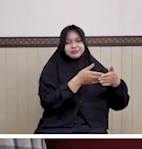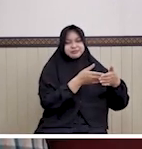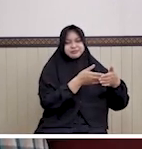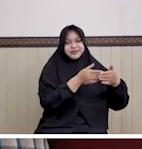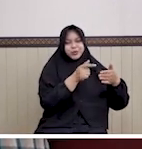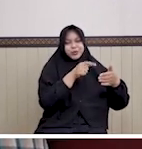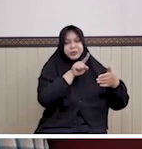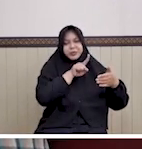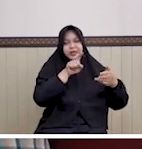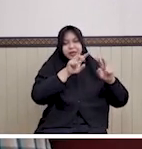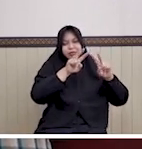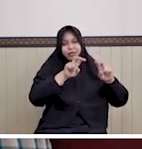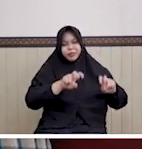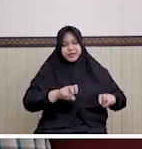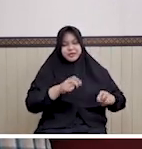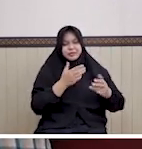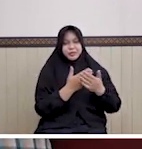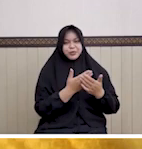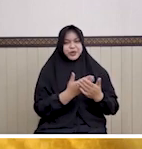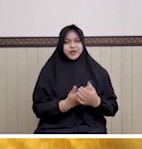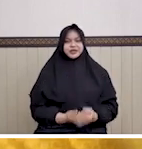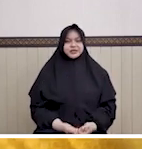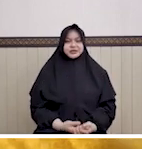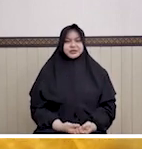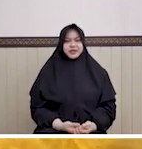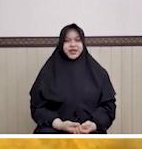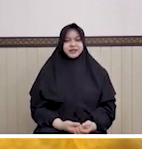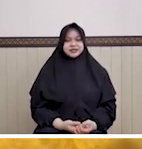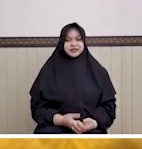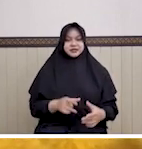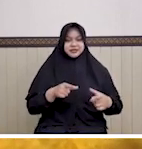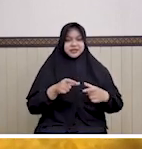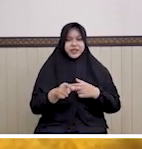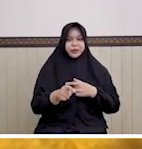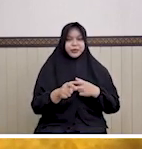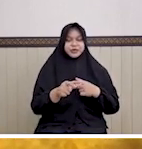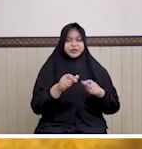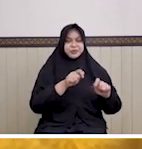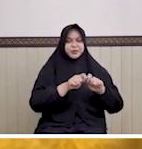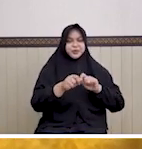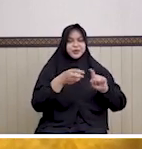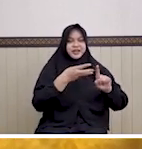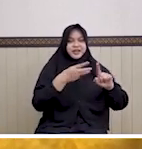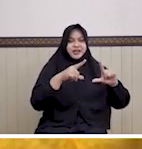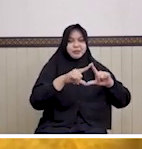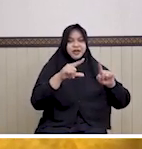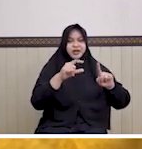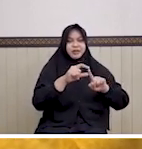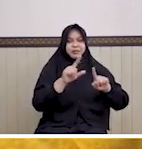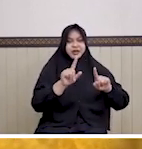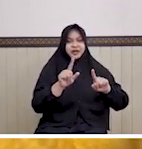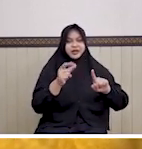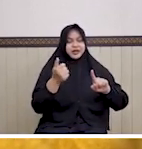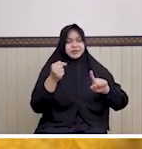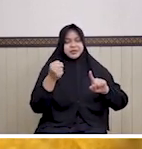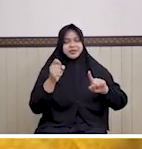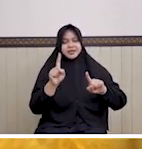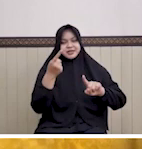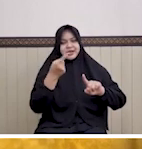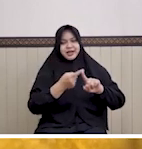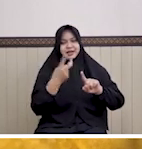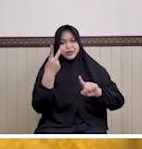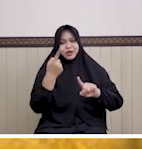menggali informasi pembuktian betul ah di dalam proses pembuatan BAP pun tidak bisa sekali dua kali selesai